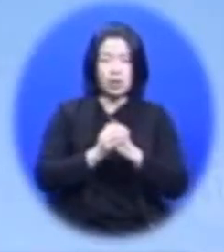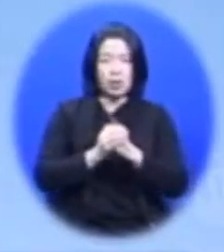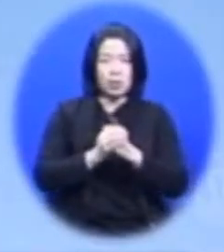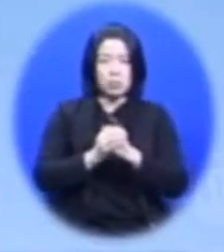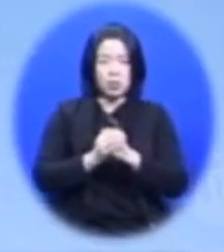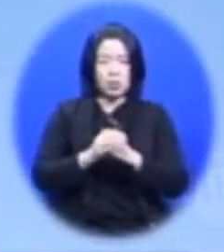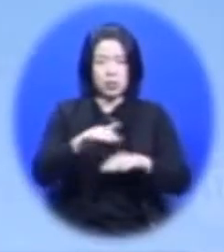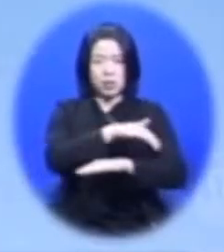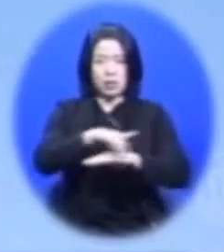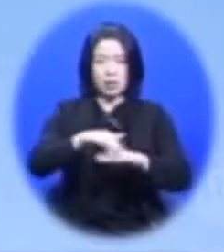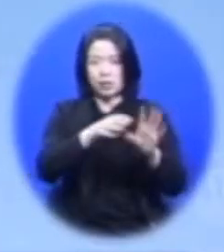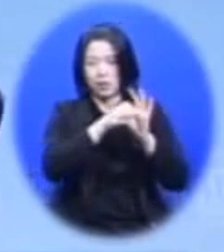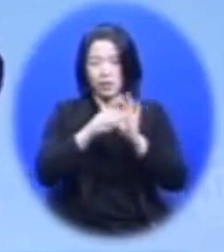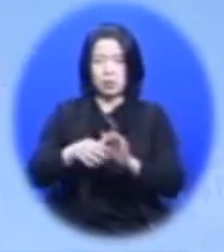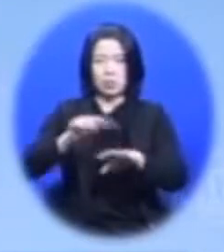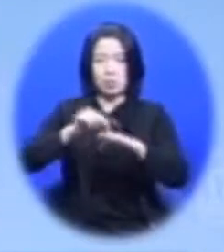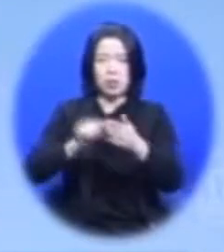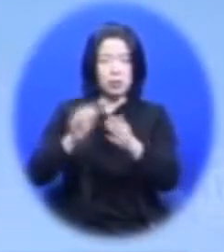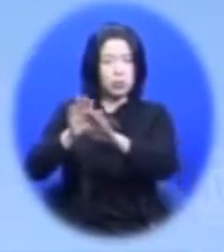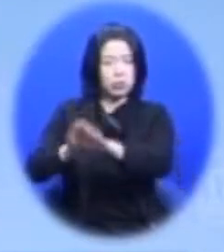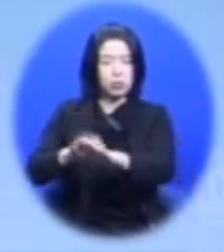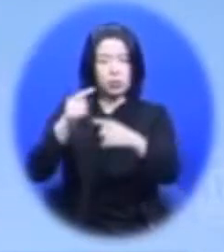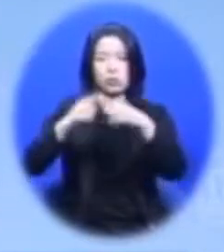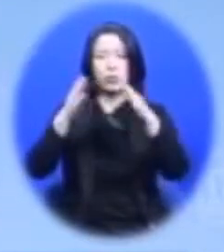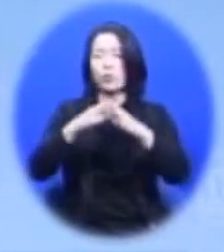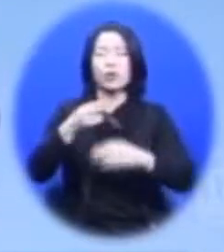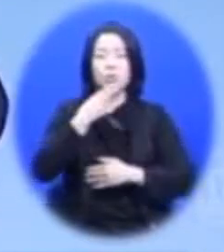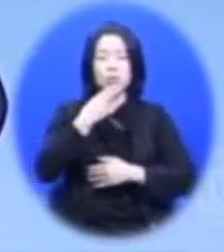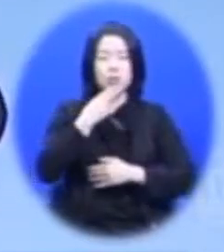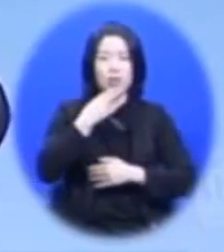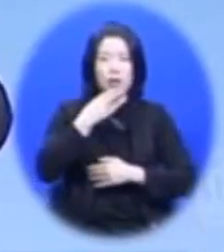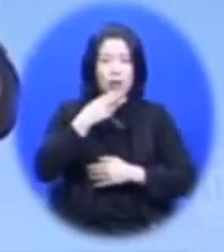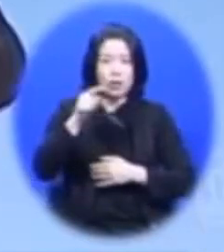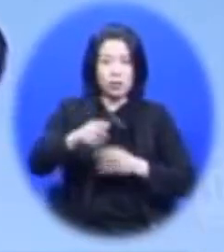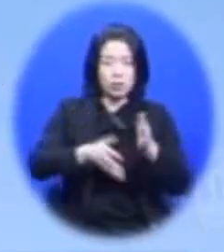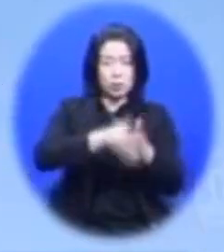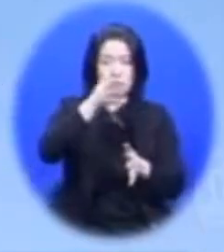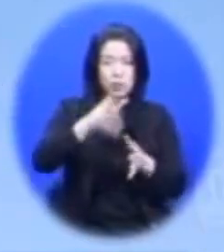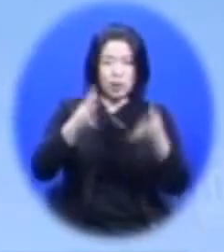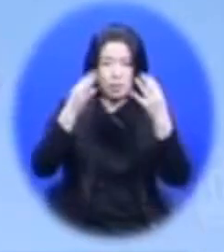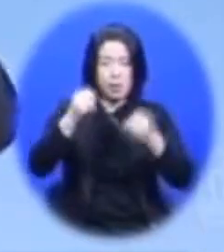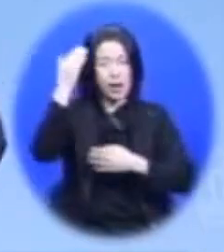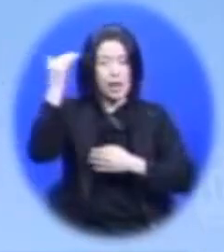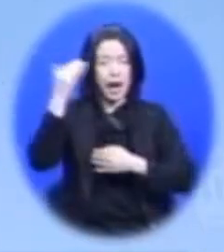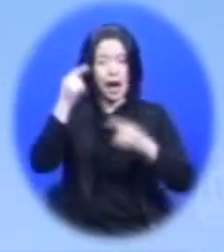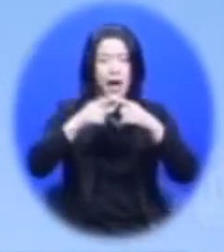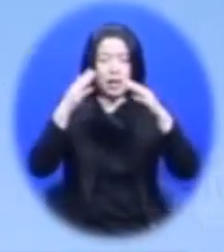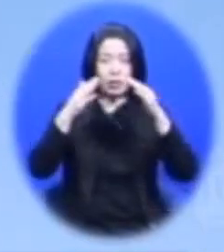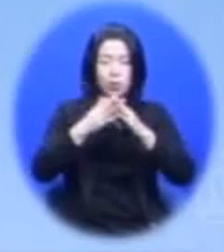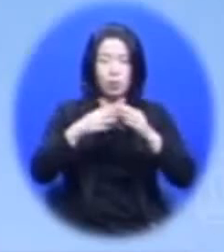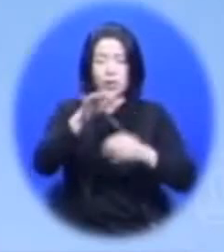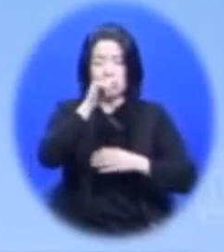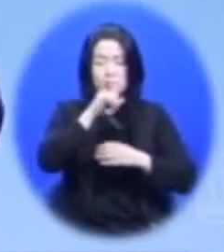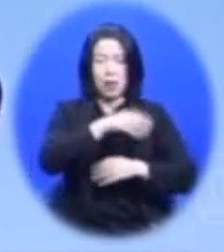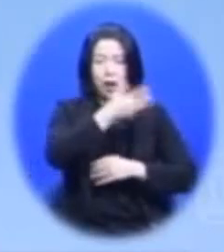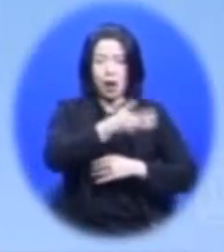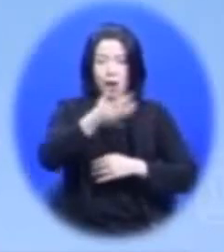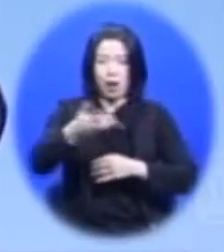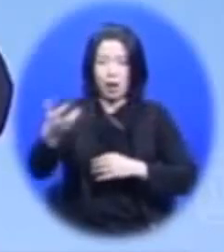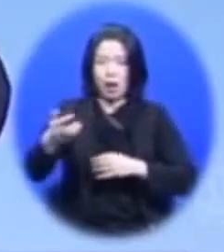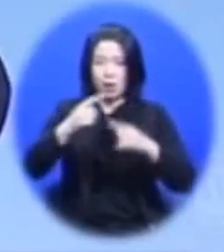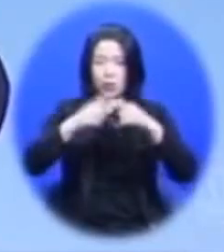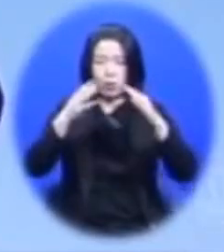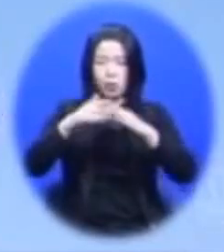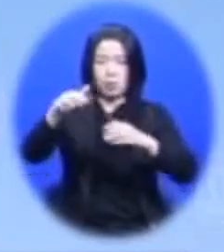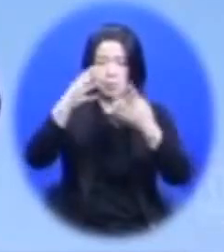것입니다. 그 도시에 여러 많은 한인교회가 있지만 다 그 교회들을 다니셨었지만 어느